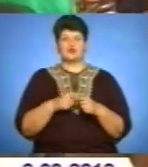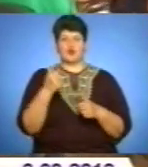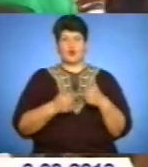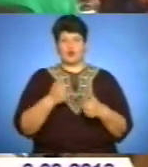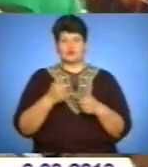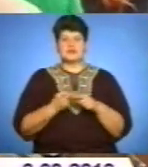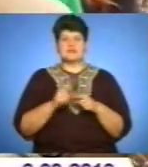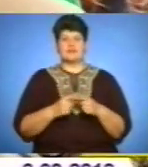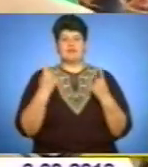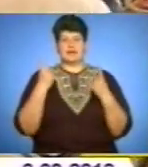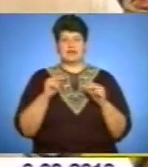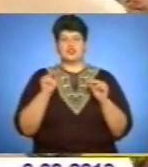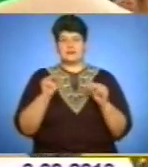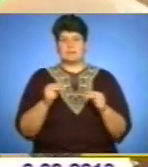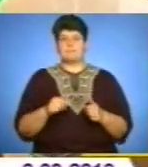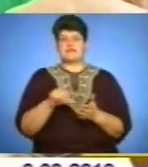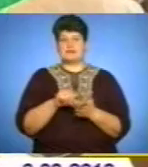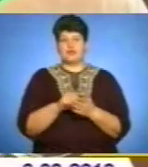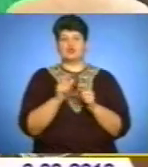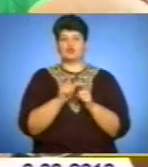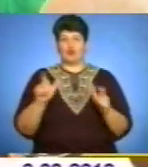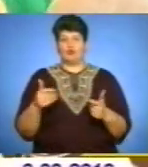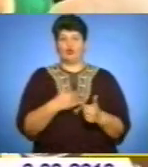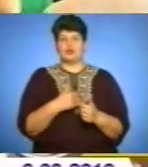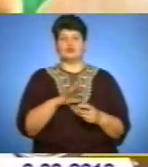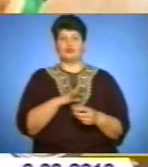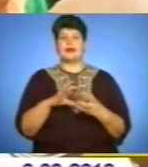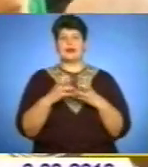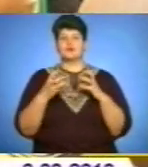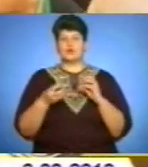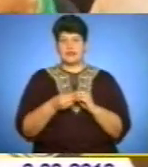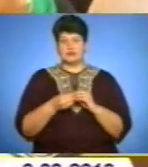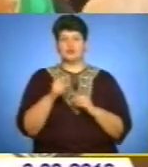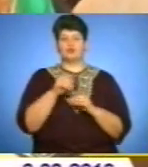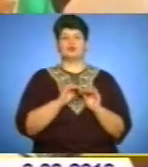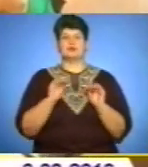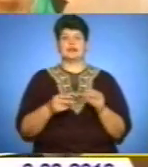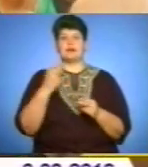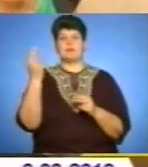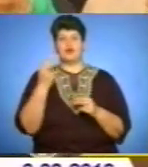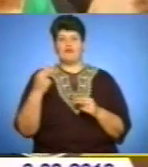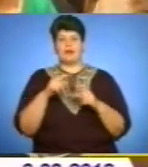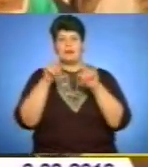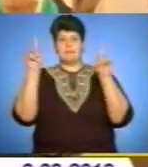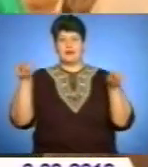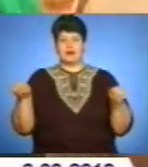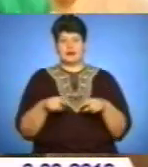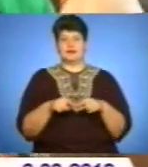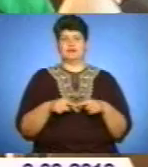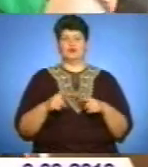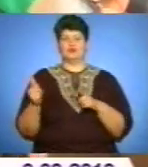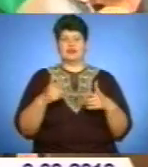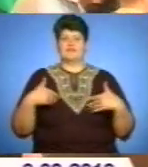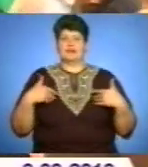Все-таки велика честь представляти школу. Хочеться, щоб були якісь результати. Тому діти малювали плакати, готувалися вітати